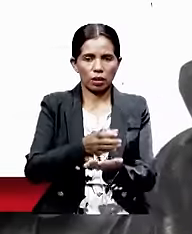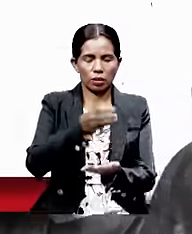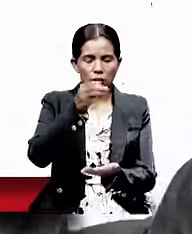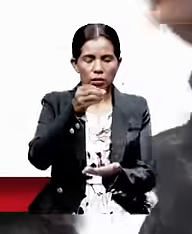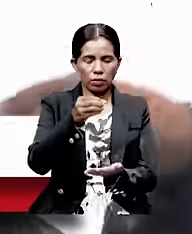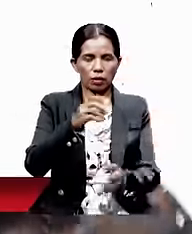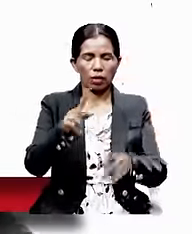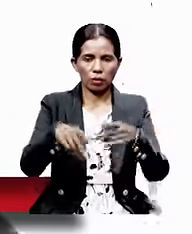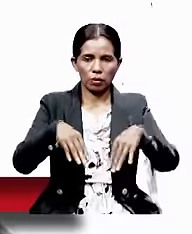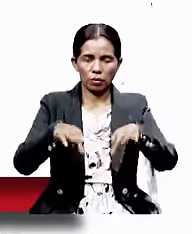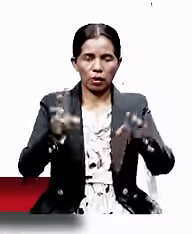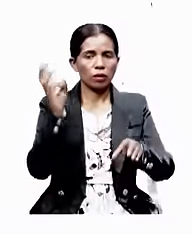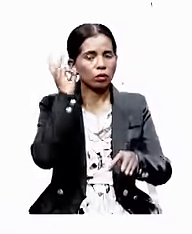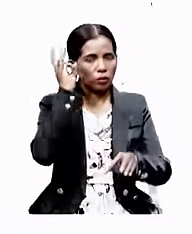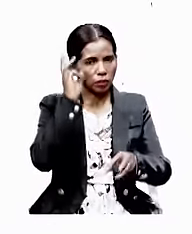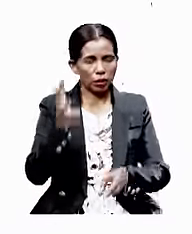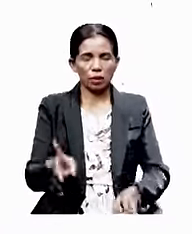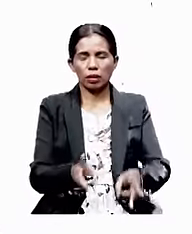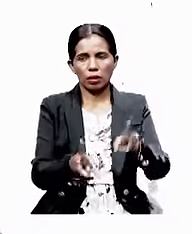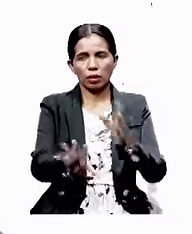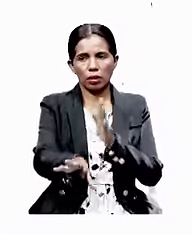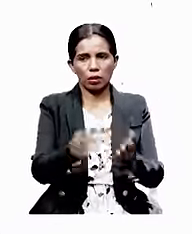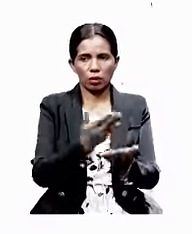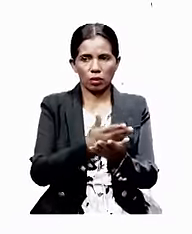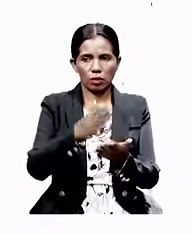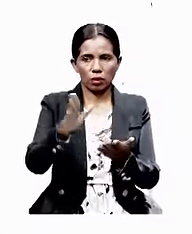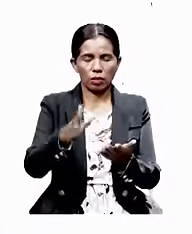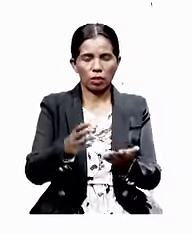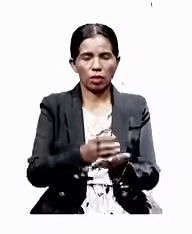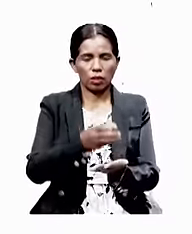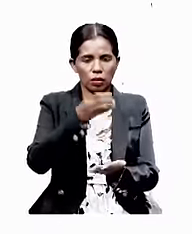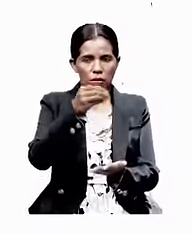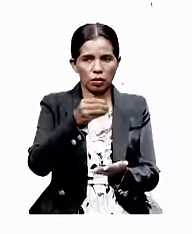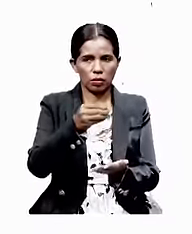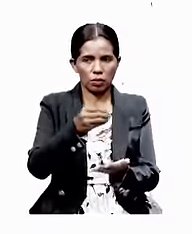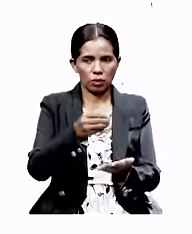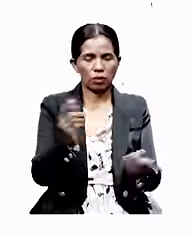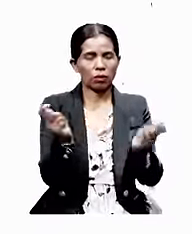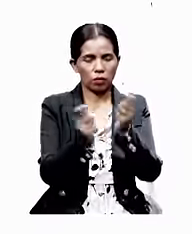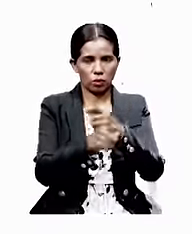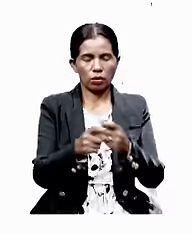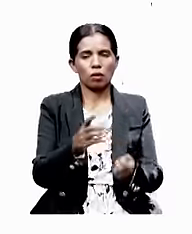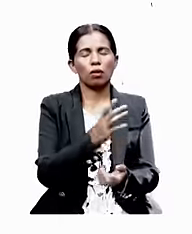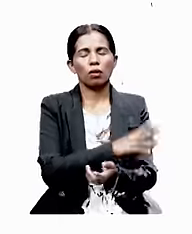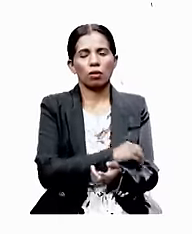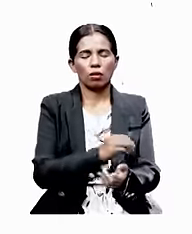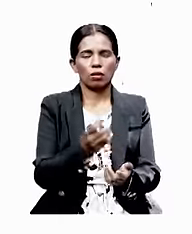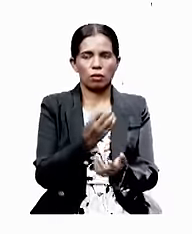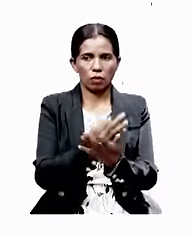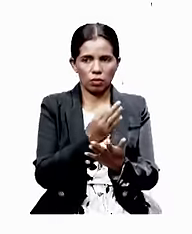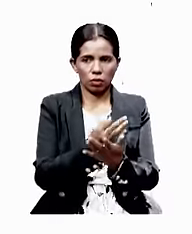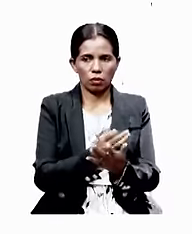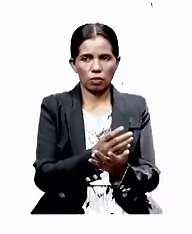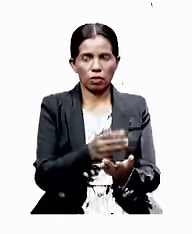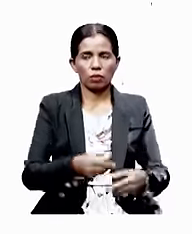fantue estrada ne. Ori heta osan. Hela hola Hili aqua mamu. Oliba truco osan. Emaba hori aqua